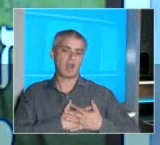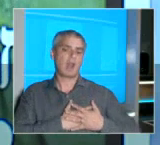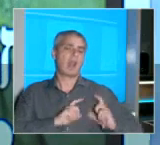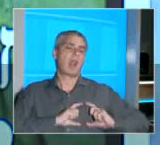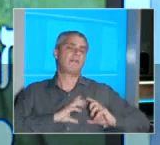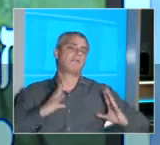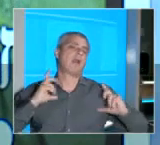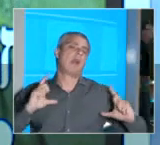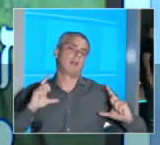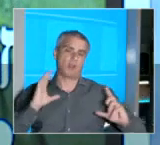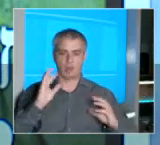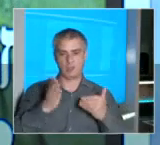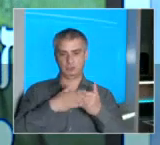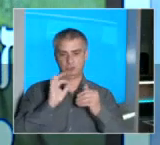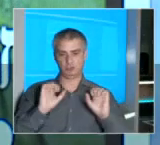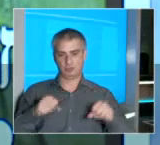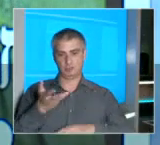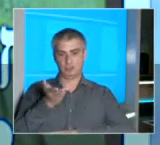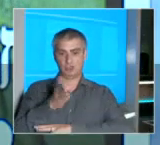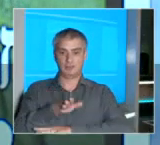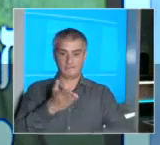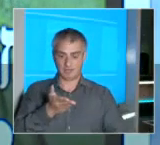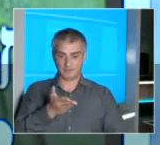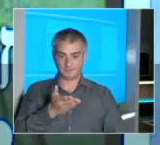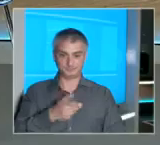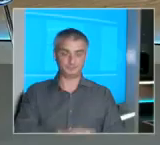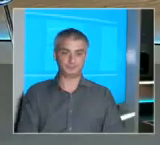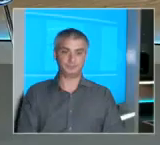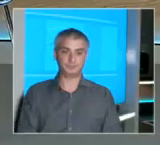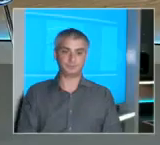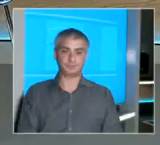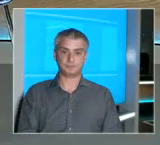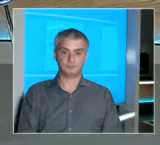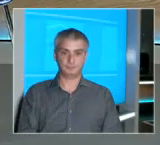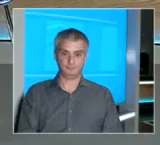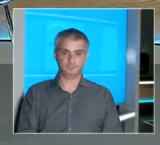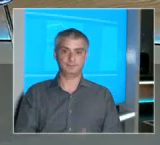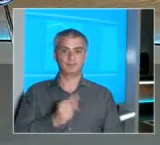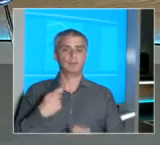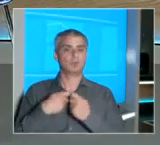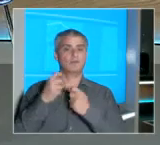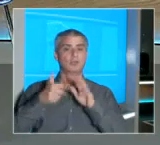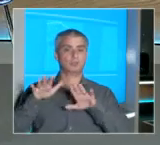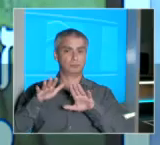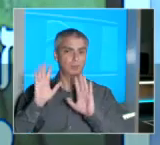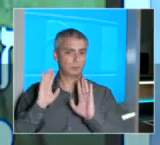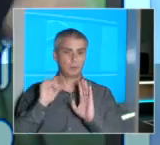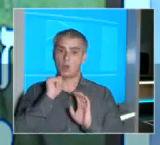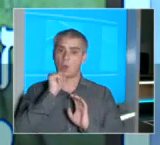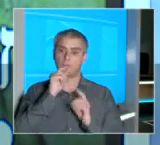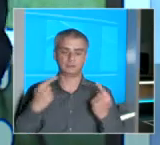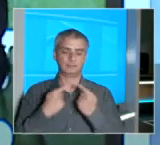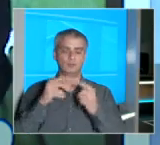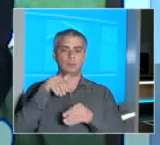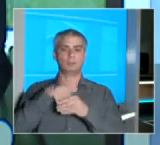הענק, כך ראית הנשיא שהלכה לעולמה. וגם, מקורבי ראש הממשלה לסמוטריץ' לא רוצים